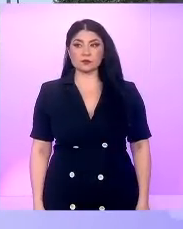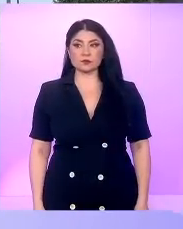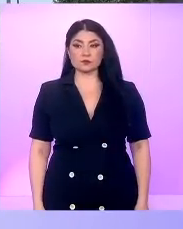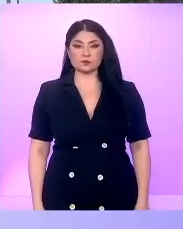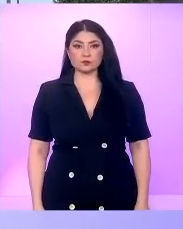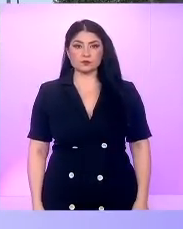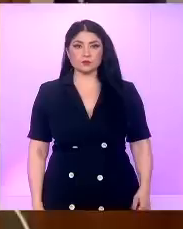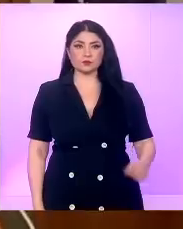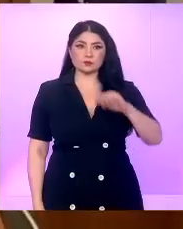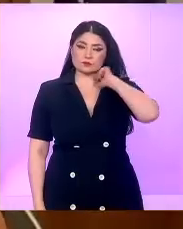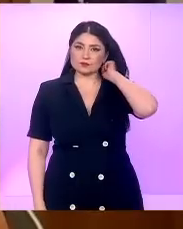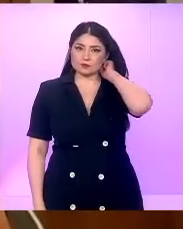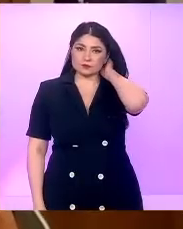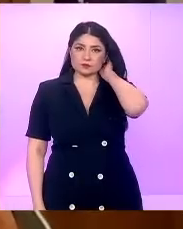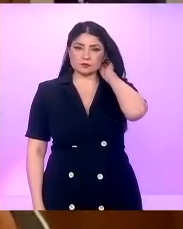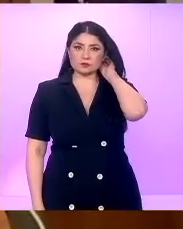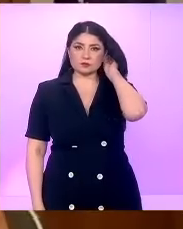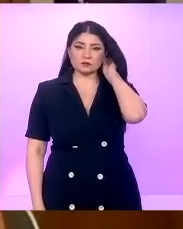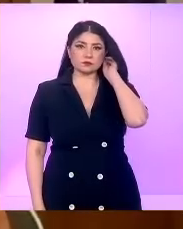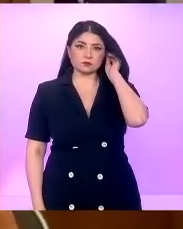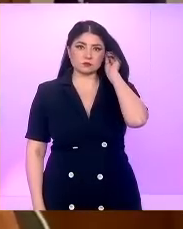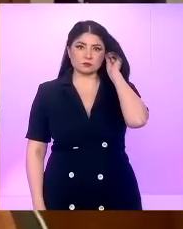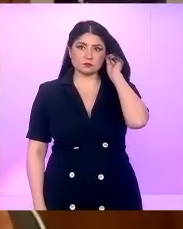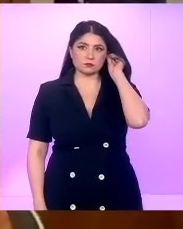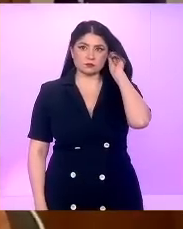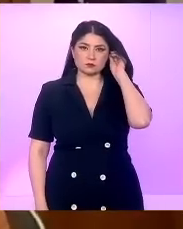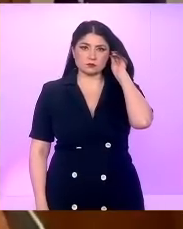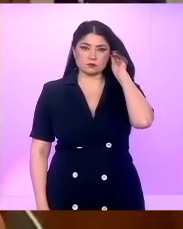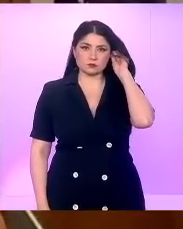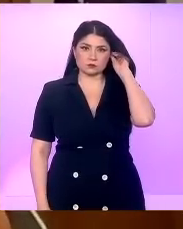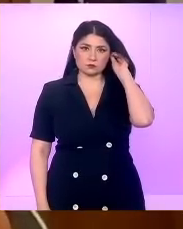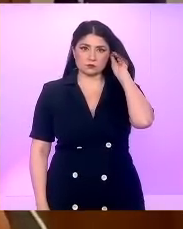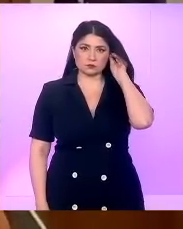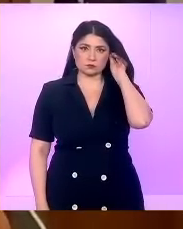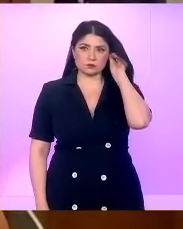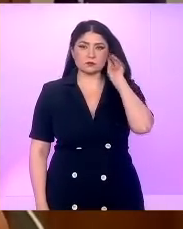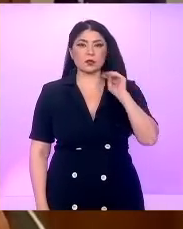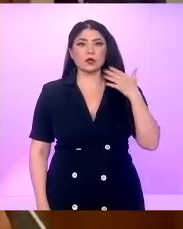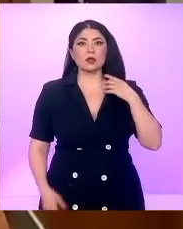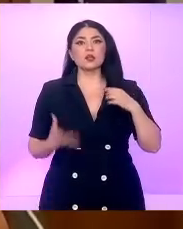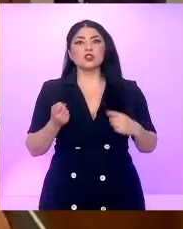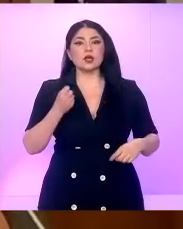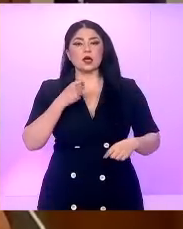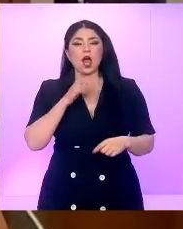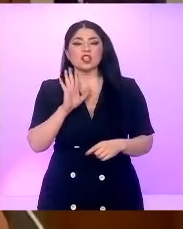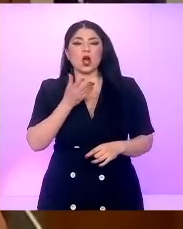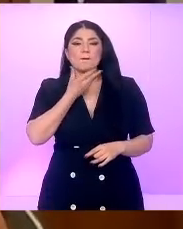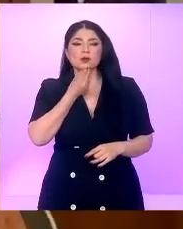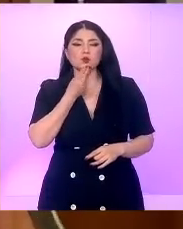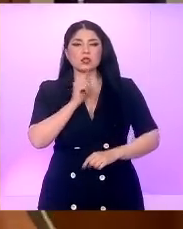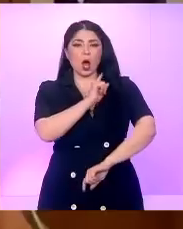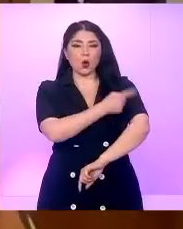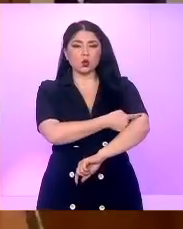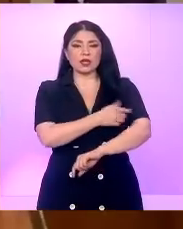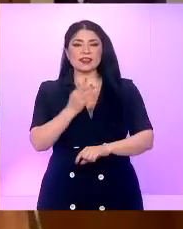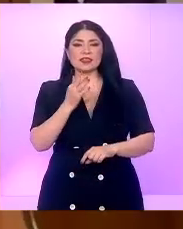Eu cred că reacția așa ziselor autorități de la Tiraspol, din Transnistria, este mai